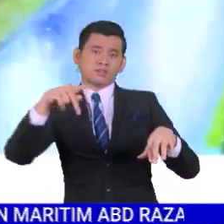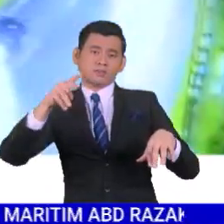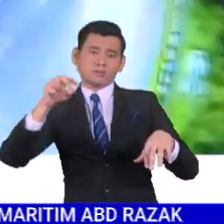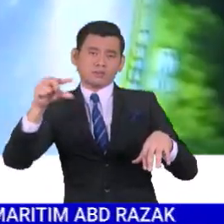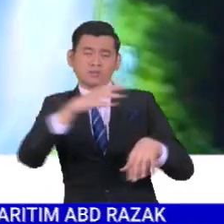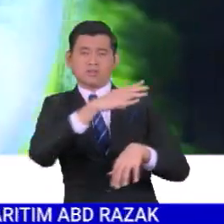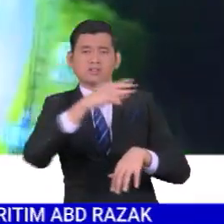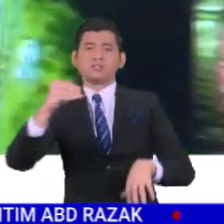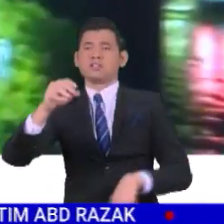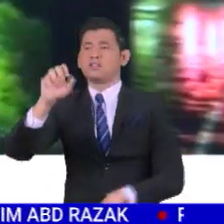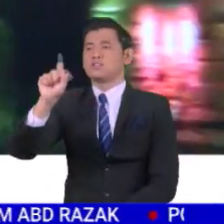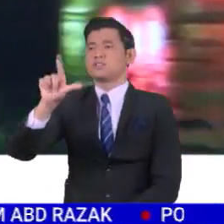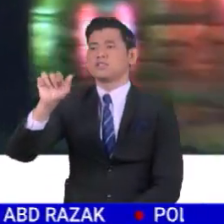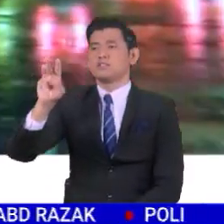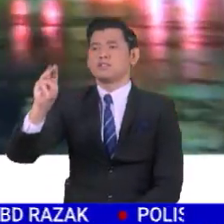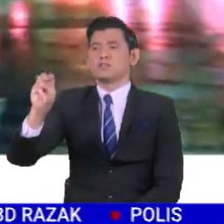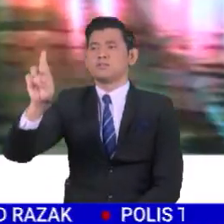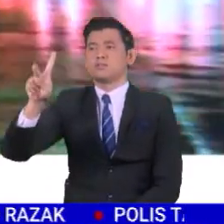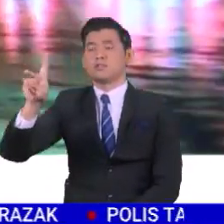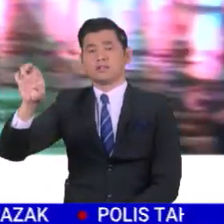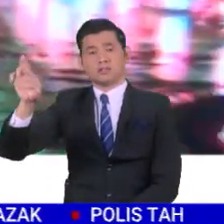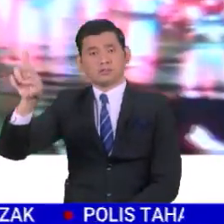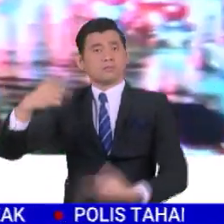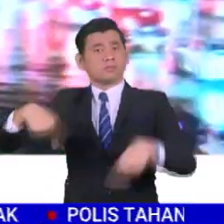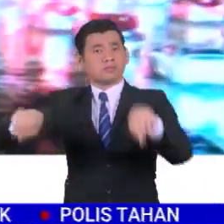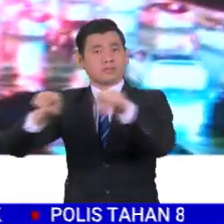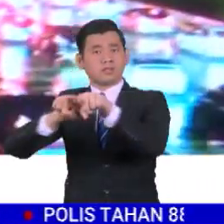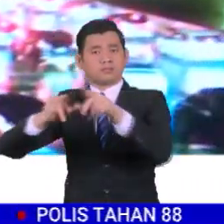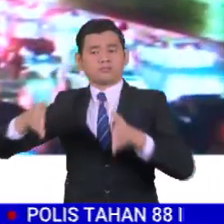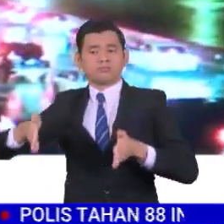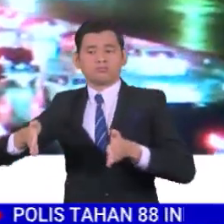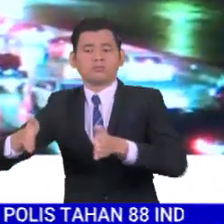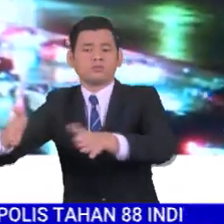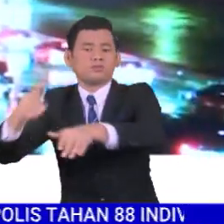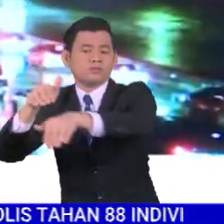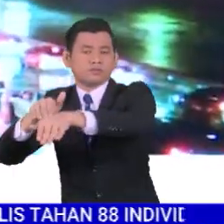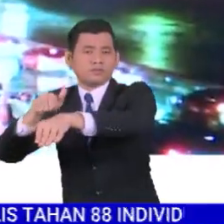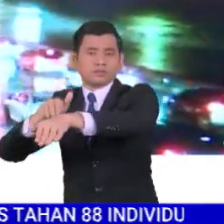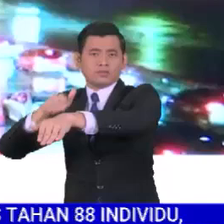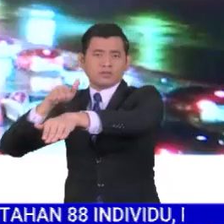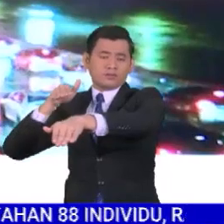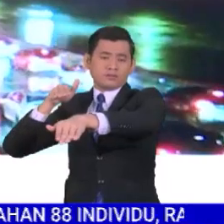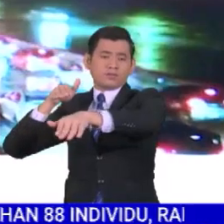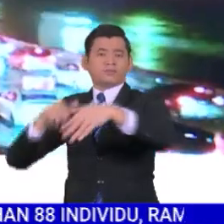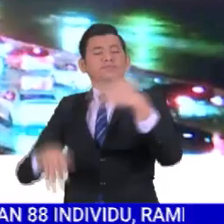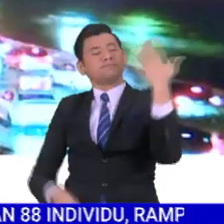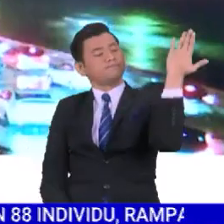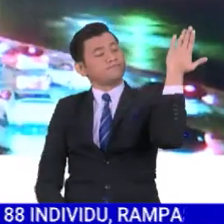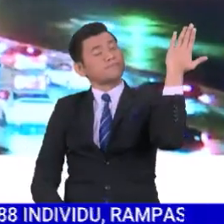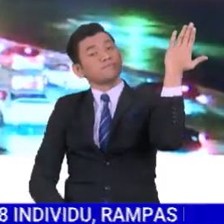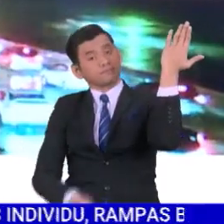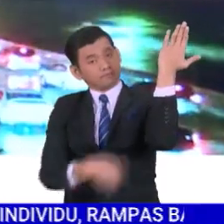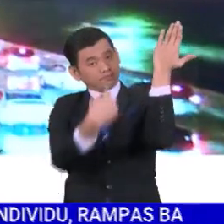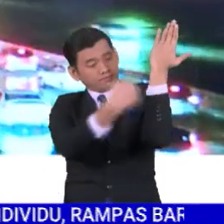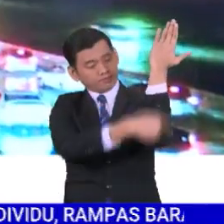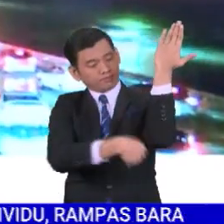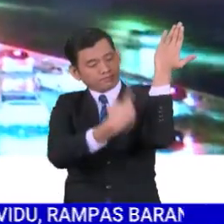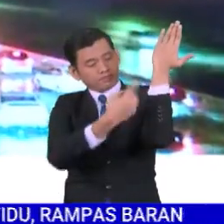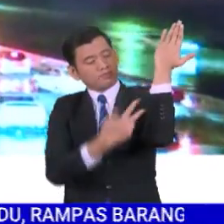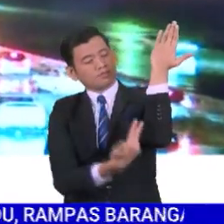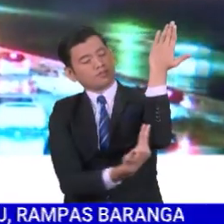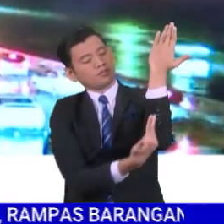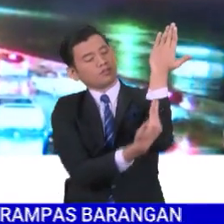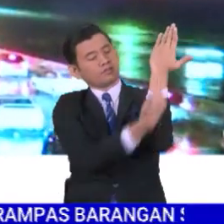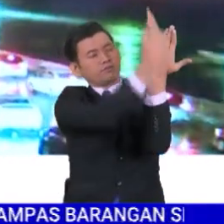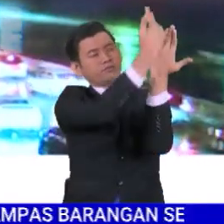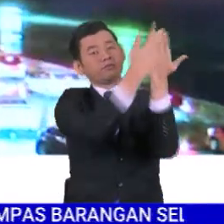di sebelah saya ini, kesesakan juga masih berlaku dari arah selatan ke ibu kota, terutamanya di Simpang Gam,